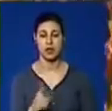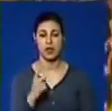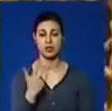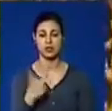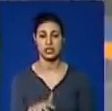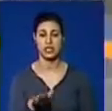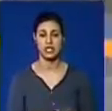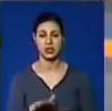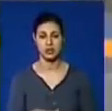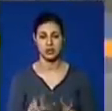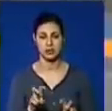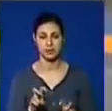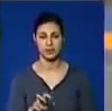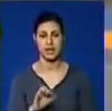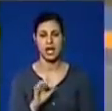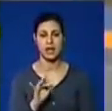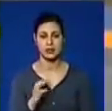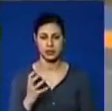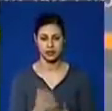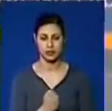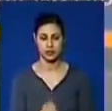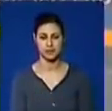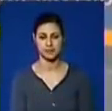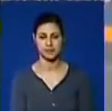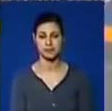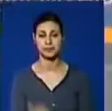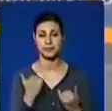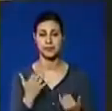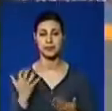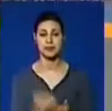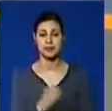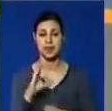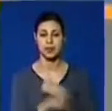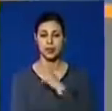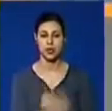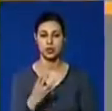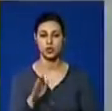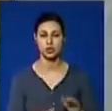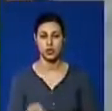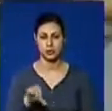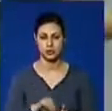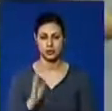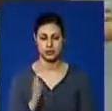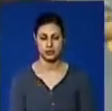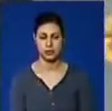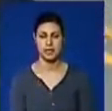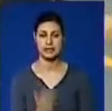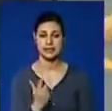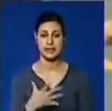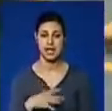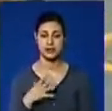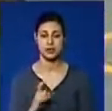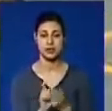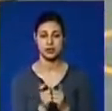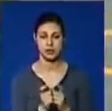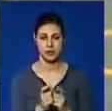130 კილოგრამ წონით კატეგორიაში ლევან არაბულმა. დღეს გამარჯვებულები ბოლო 4 წონით კატეგორიაში გამოვლინდებიან. სამი ქართველი